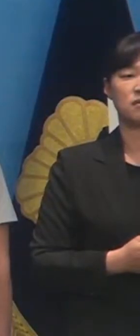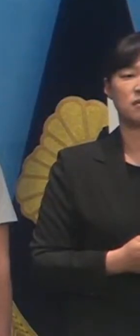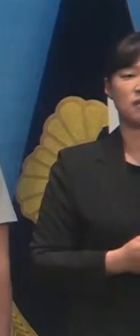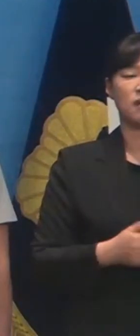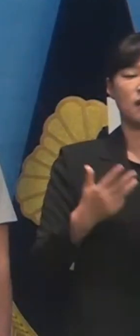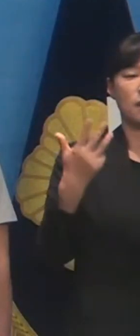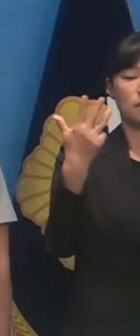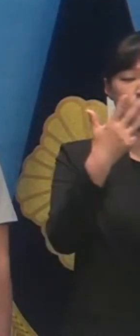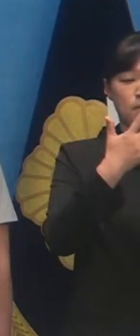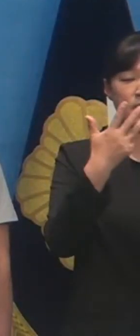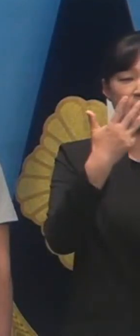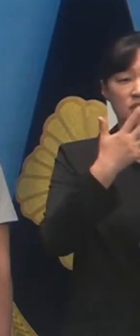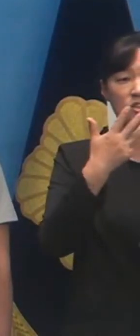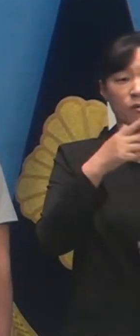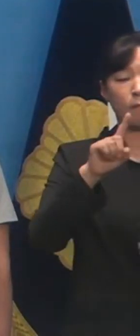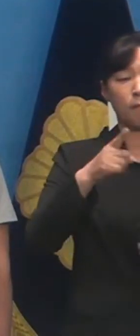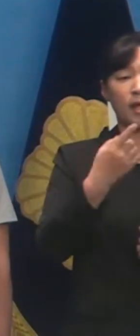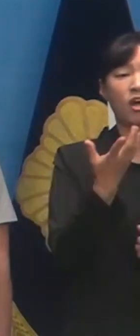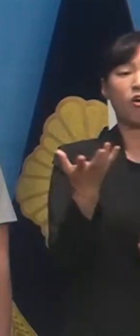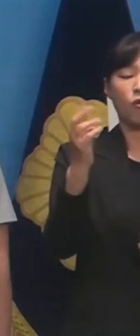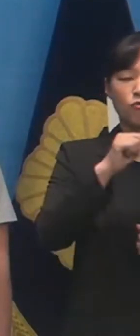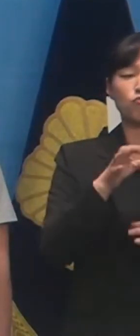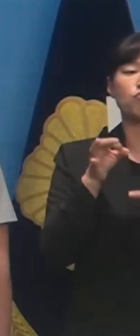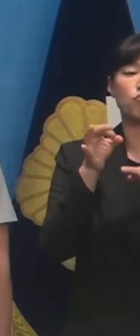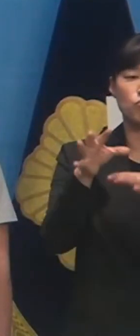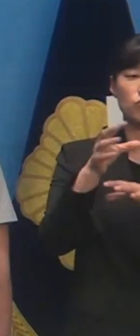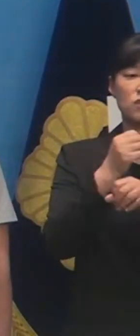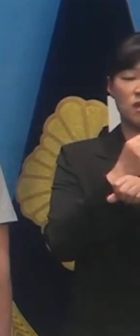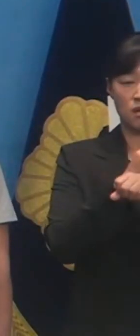8,100억을 투자하고 17.02%